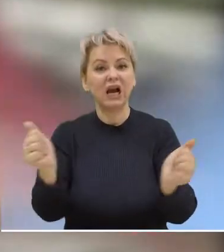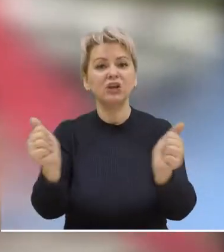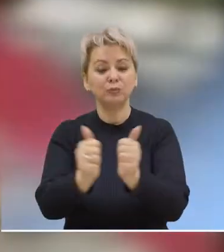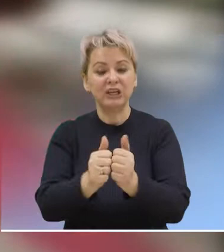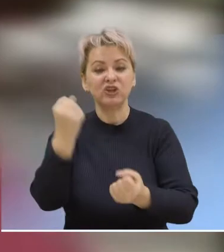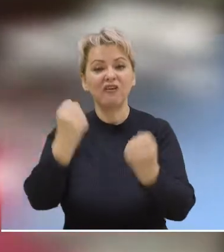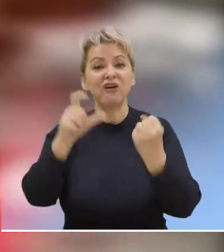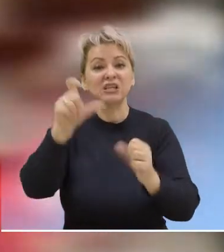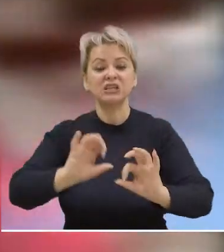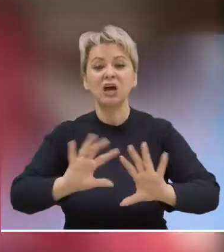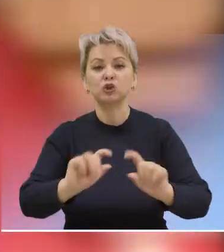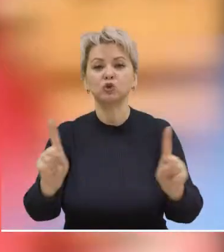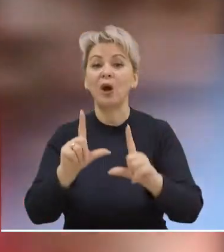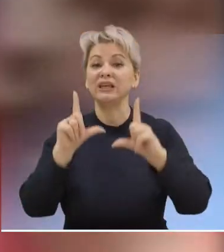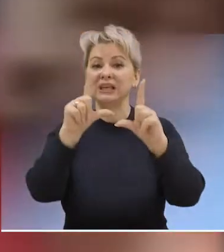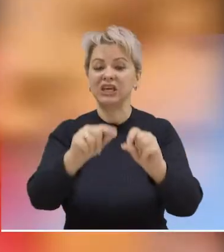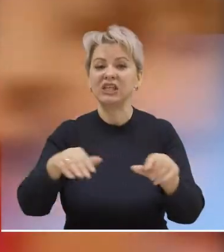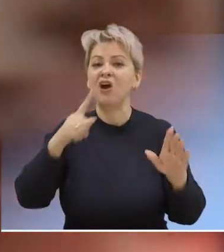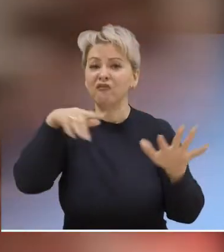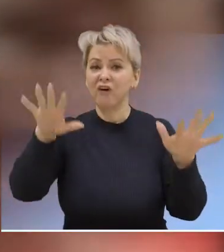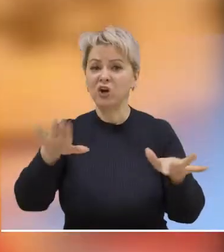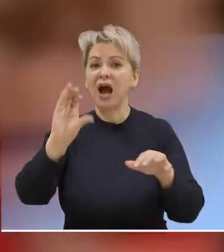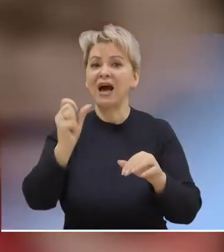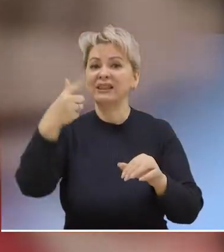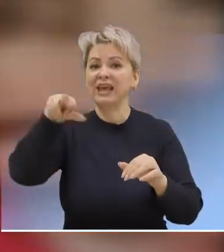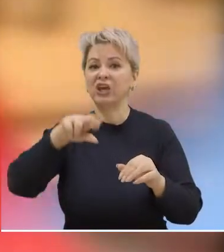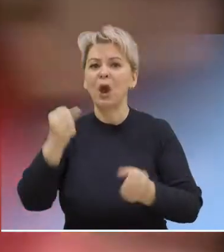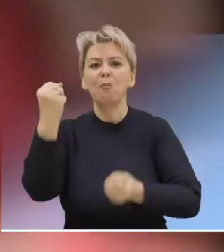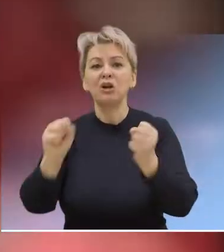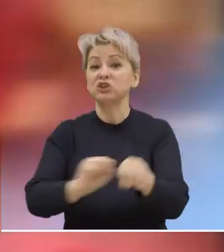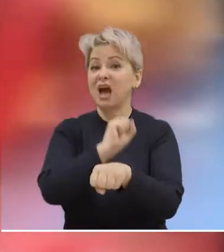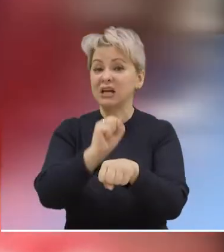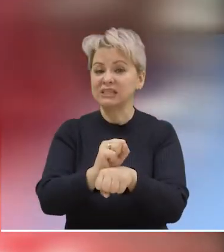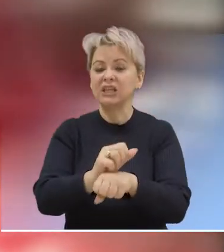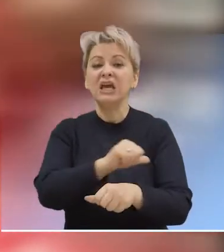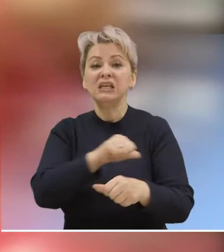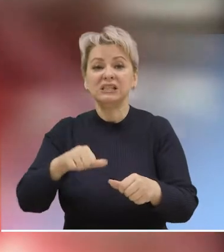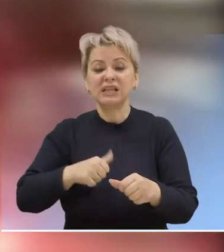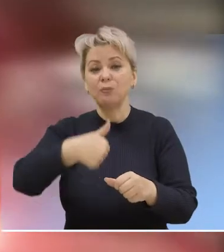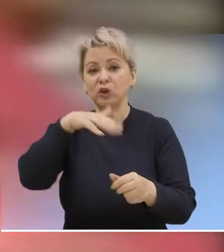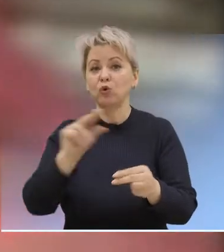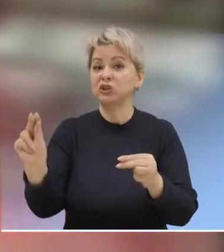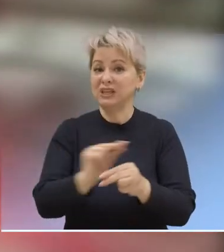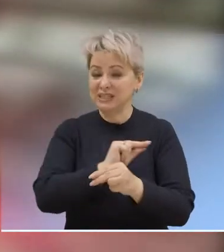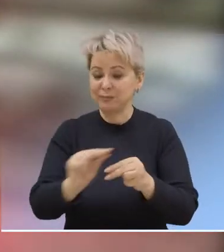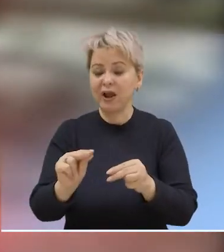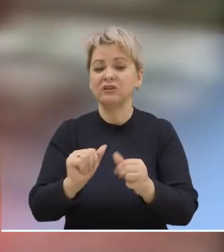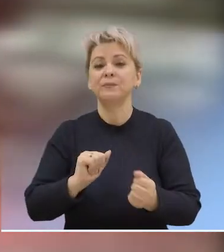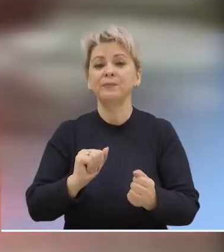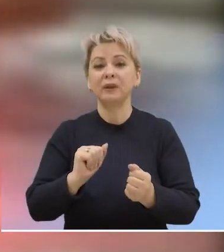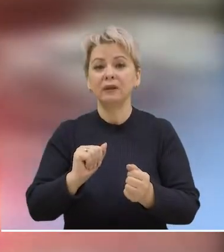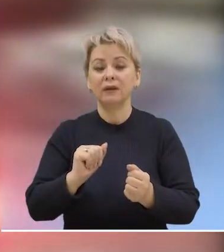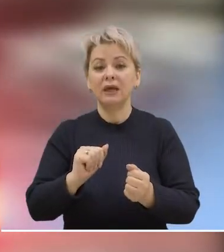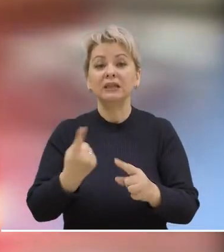ближе, водитель рассказал им, что едет из Воронежа в Адыгею, но машина заглохла, и попытки самостоятельно устранить поломку не